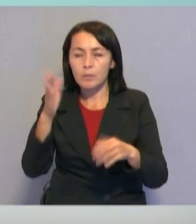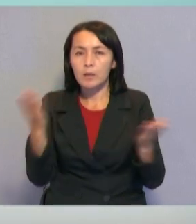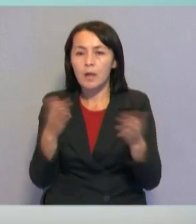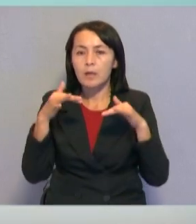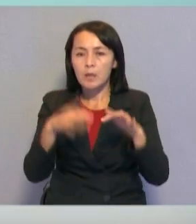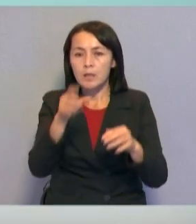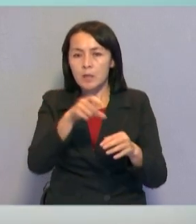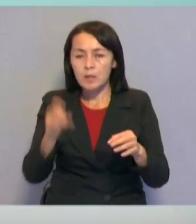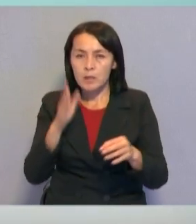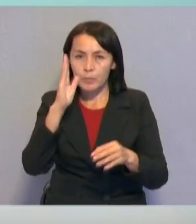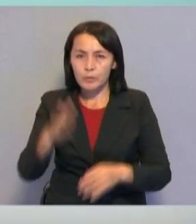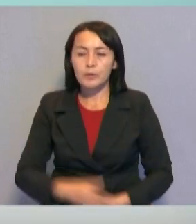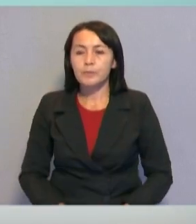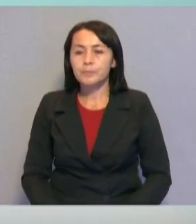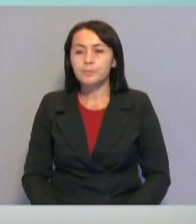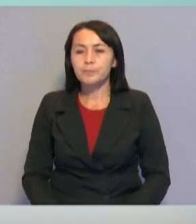как решит народ так и будет